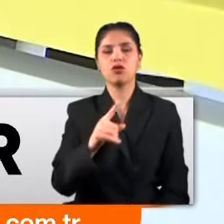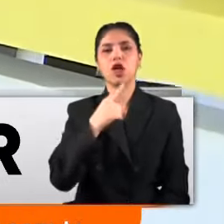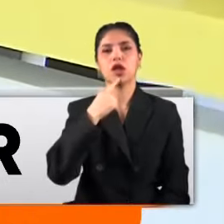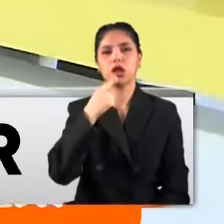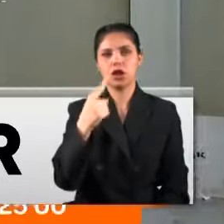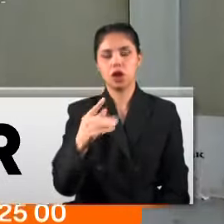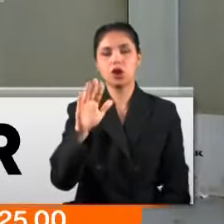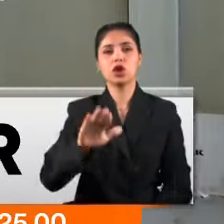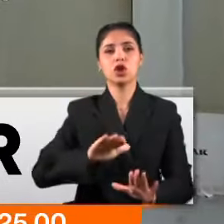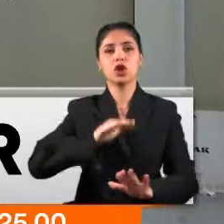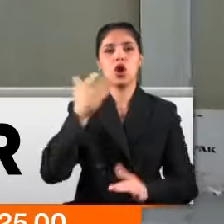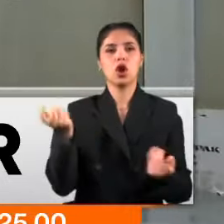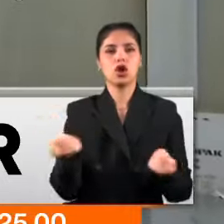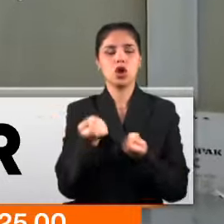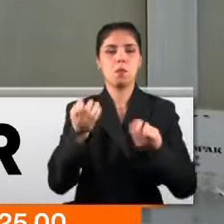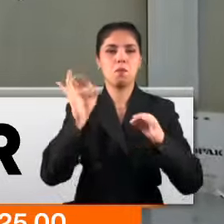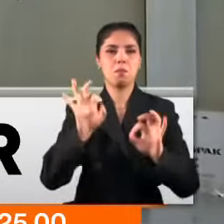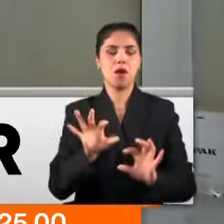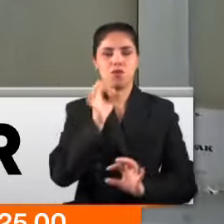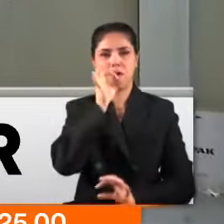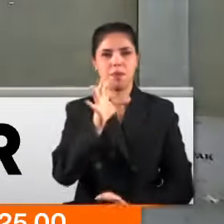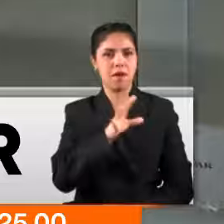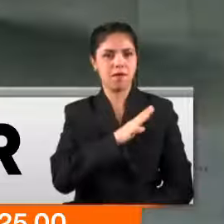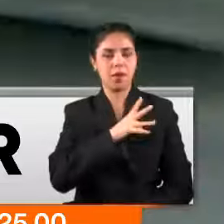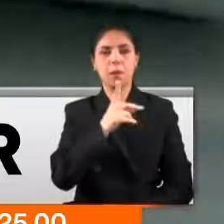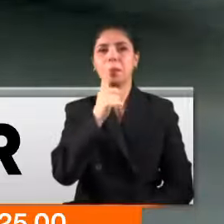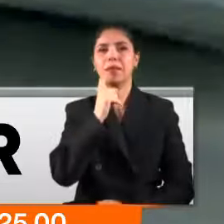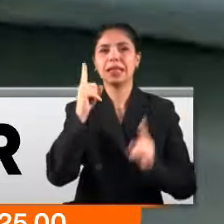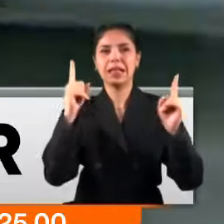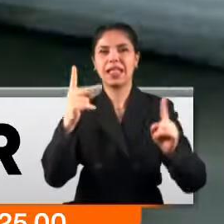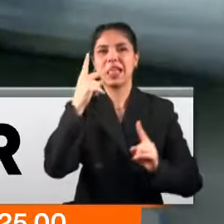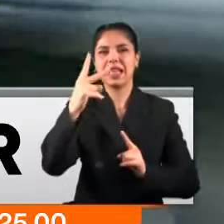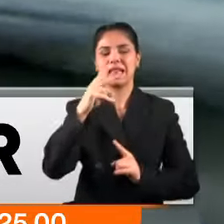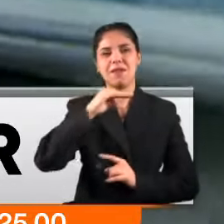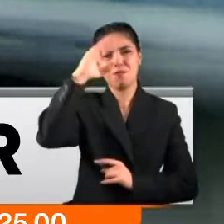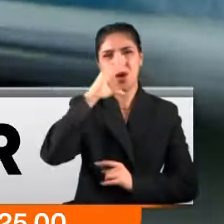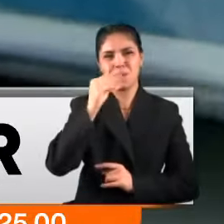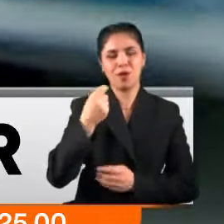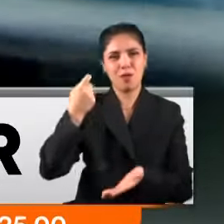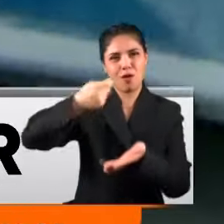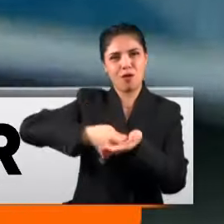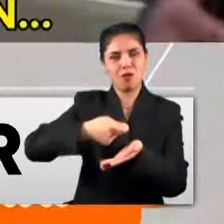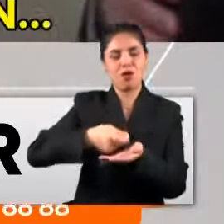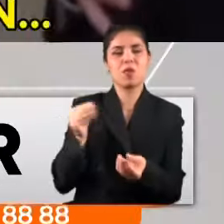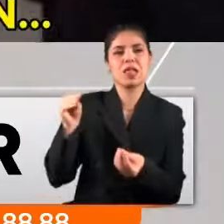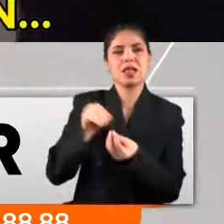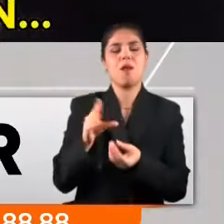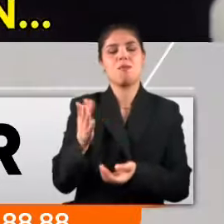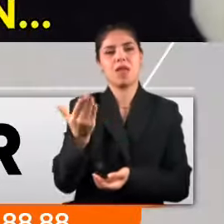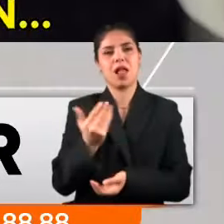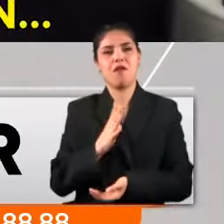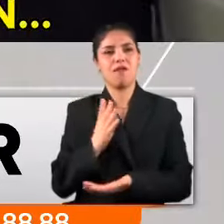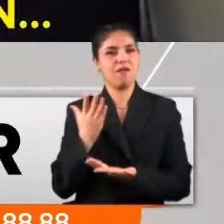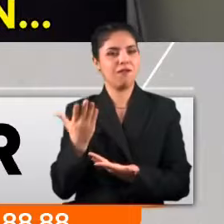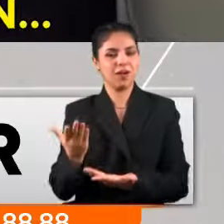çok geçmeden de çalışmaların başladığı haberi. Yılda iki kere ödenen bayram ikramiyesine zam yolda. Sayın Mehmet